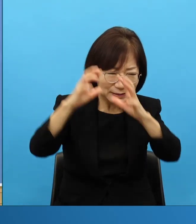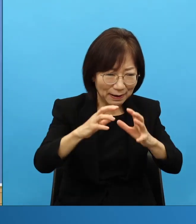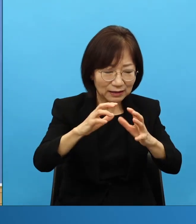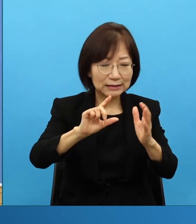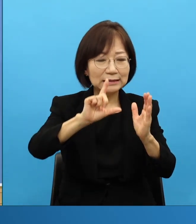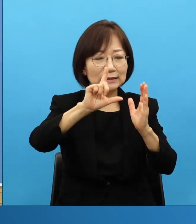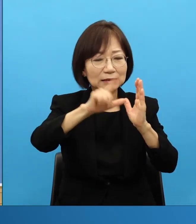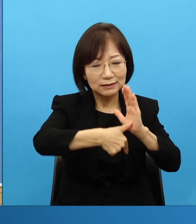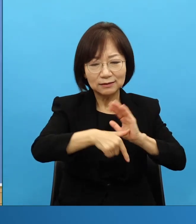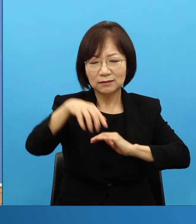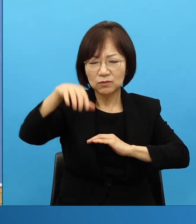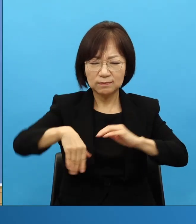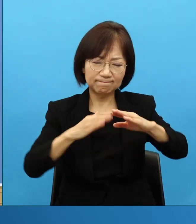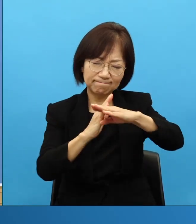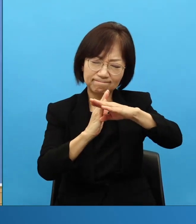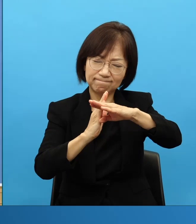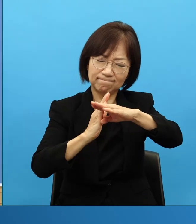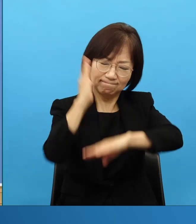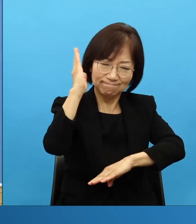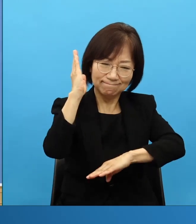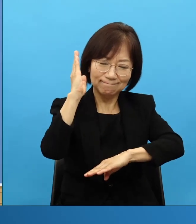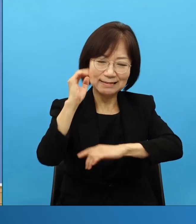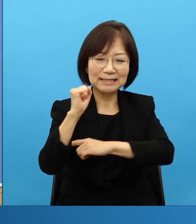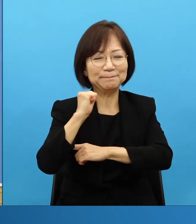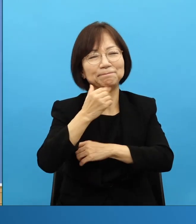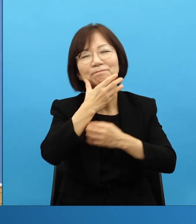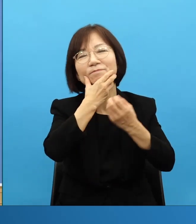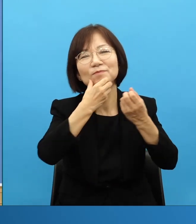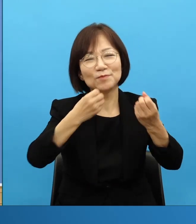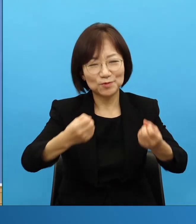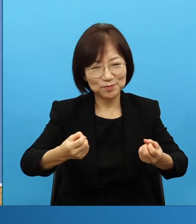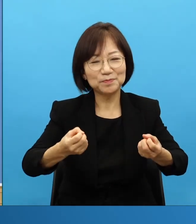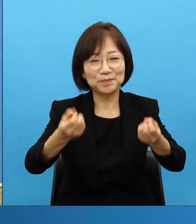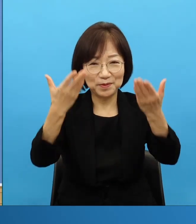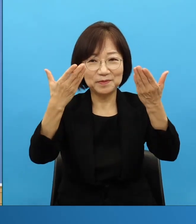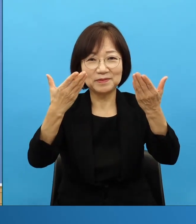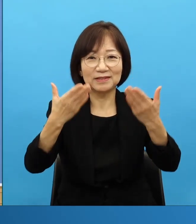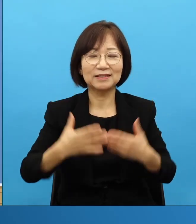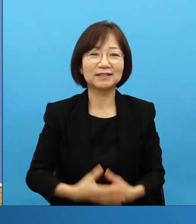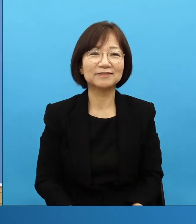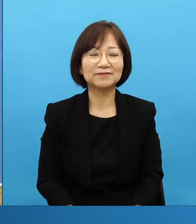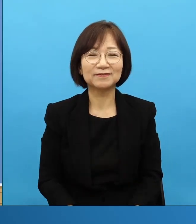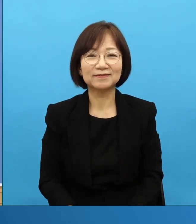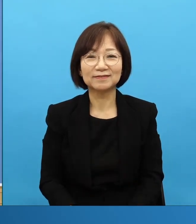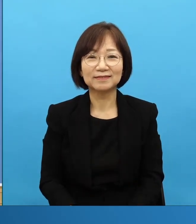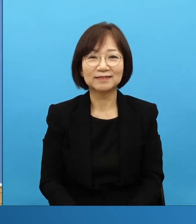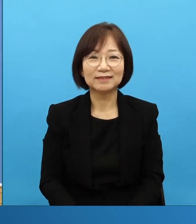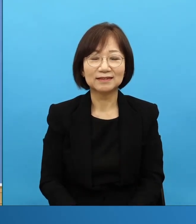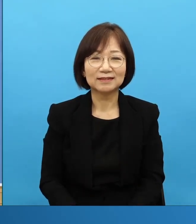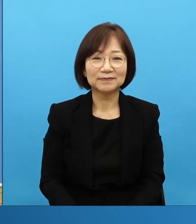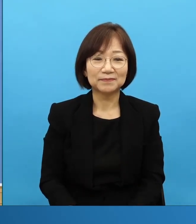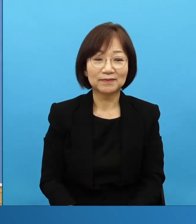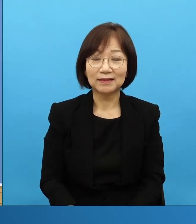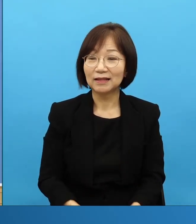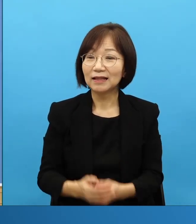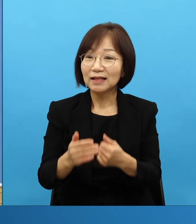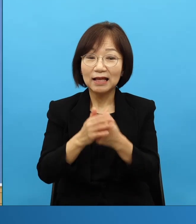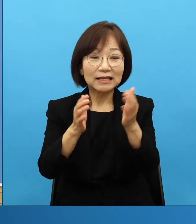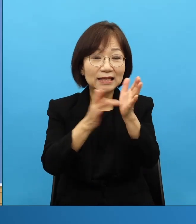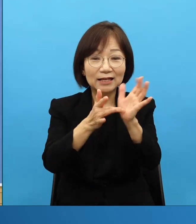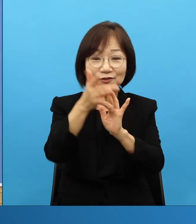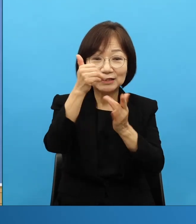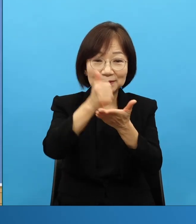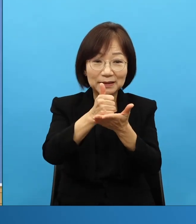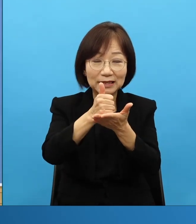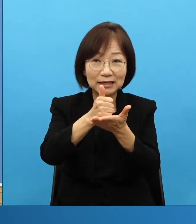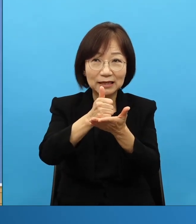allowed you to receive this blessing that transcends time and space, the power of the throne in God's kingdom. 그래서 예수님이 40일 동안 마지막 강단이